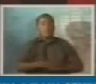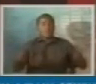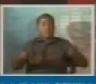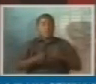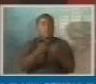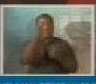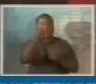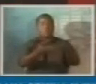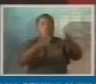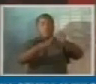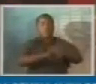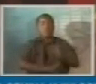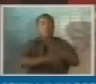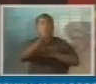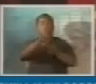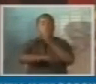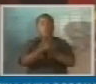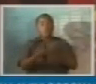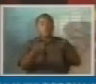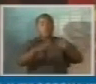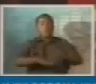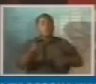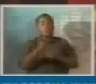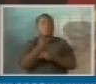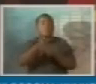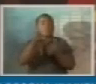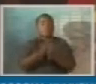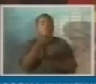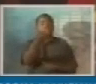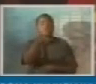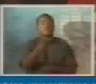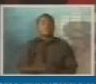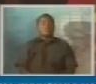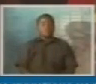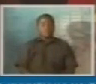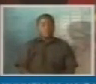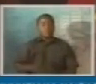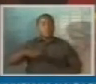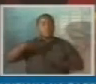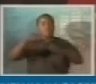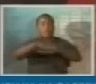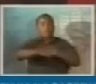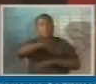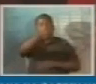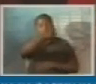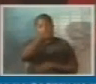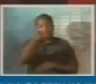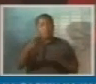wakafa wawili, wakaimba Mungu kwa nini umeruhusu tufe? Tusitake kufanya vitu vya namna hiyo. Ukitamani kwenda ndio unakwenda.